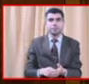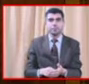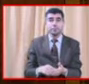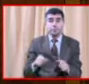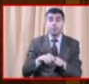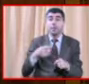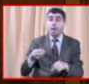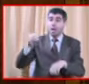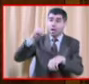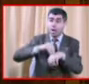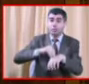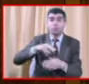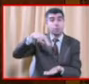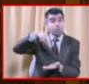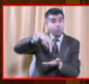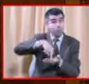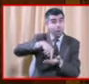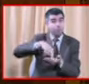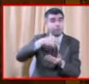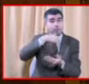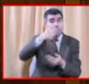ومن هذا المنبر كذلك أتوجه